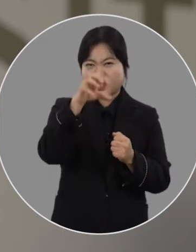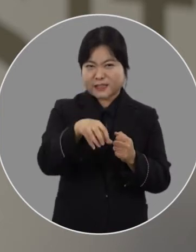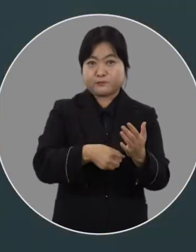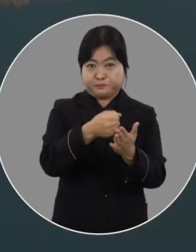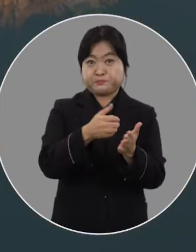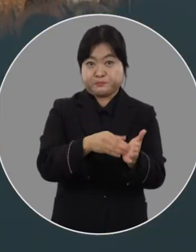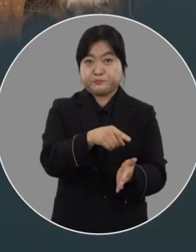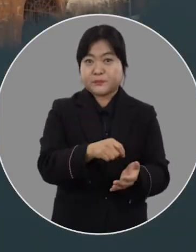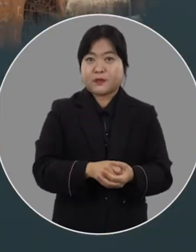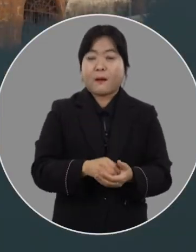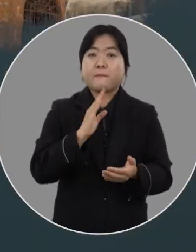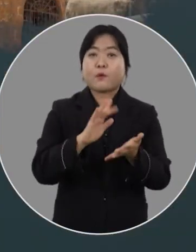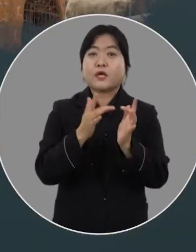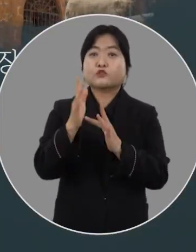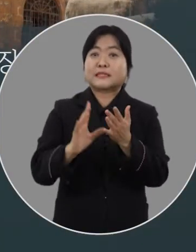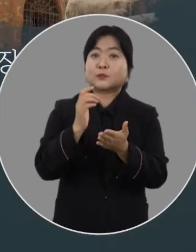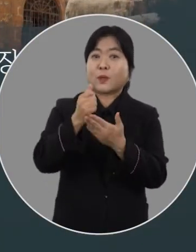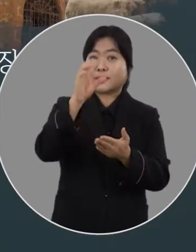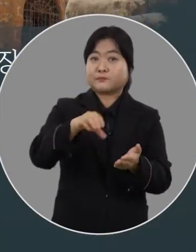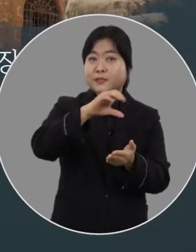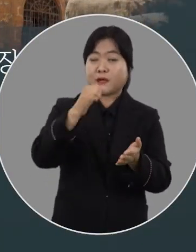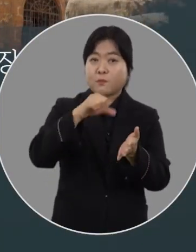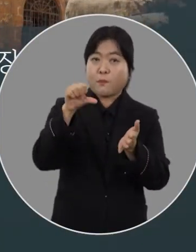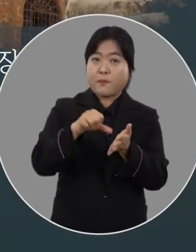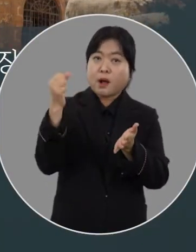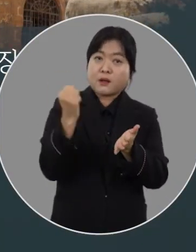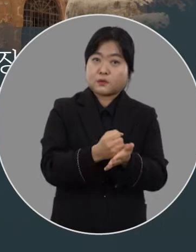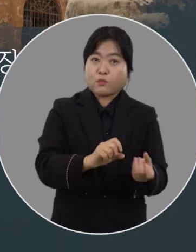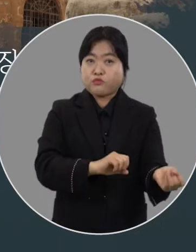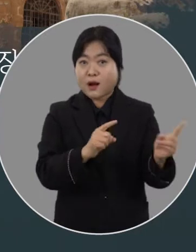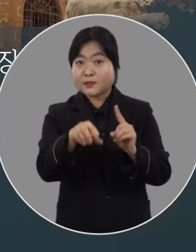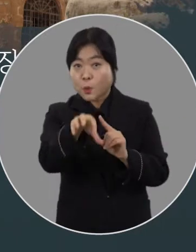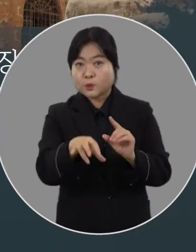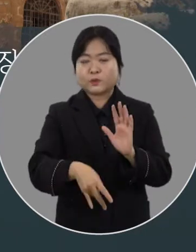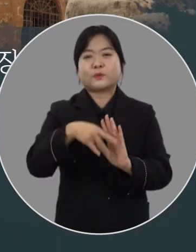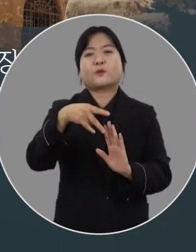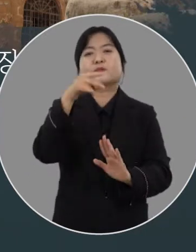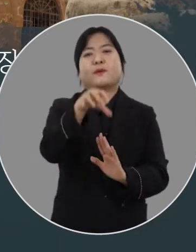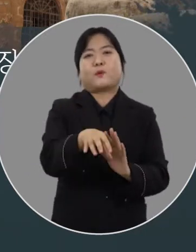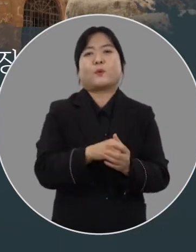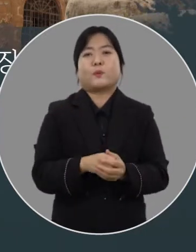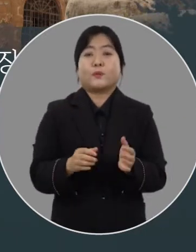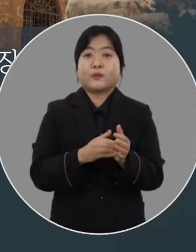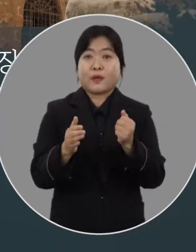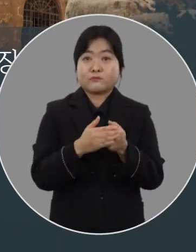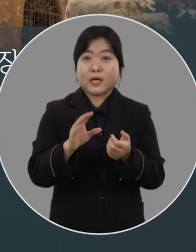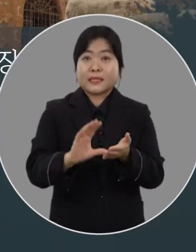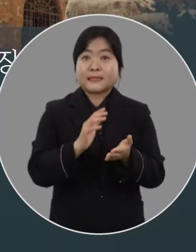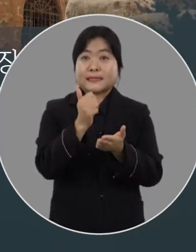되었었고요. 바로 예수 그리스도가 십자가에 못 박히고 부활하신 곳이 예루살렘이었기